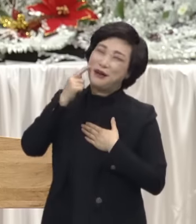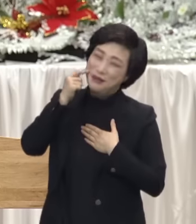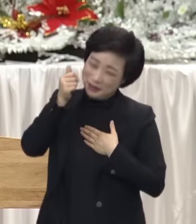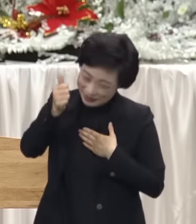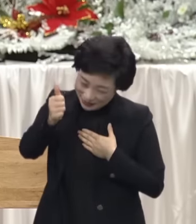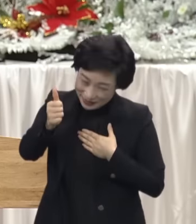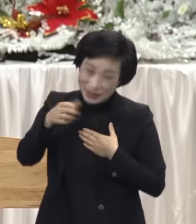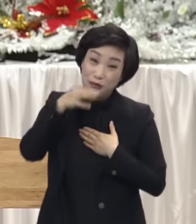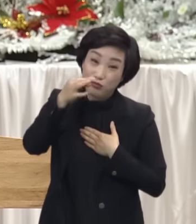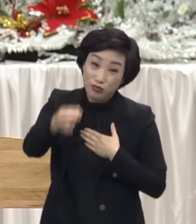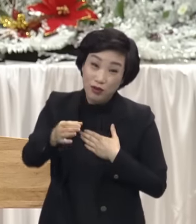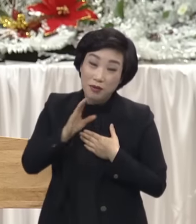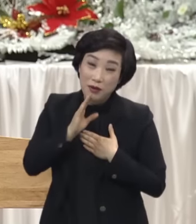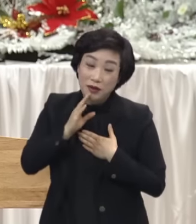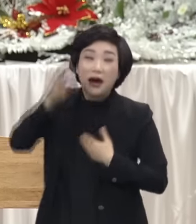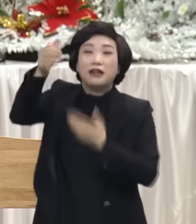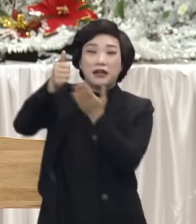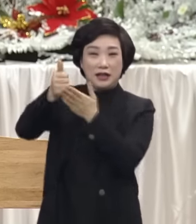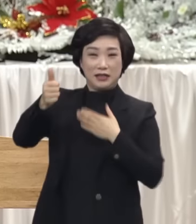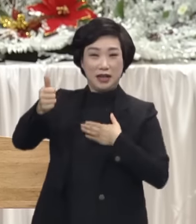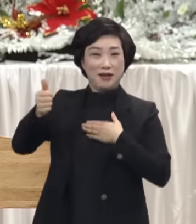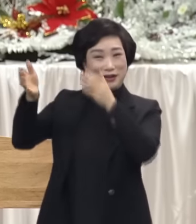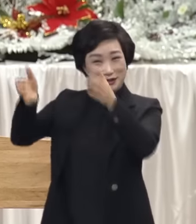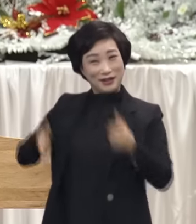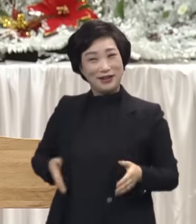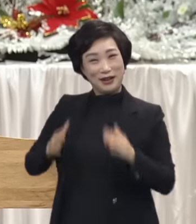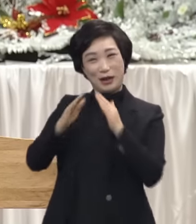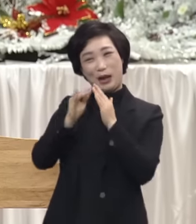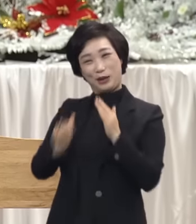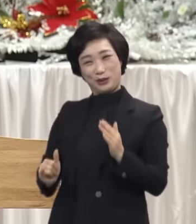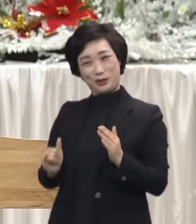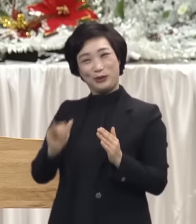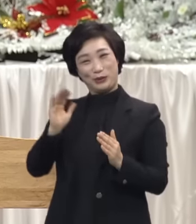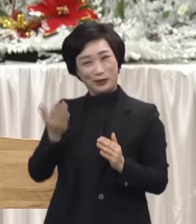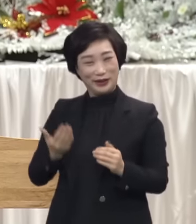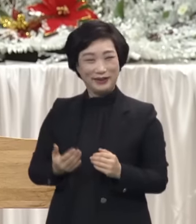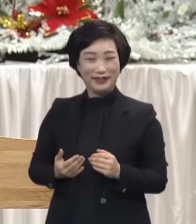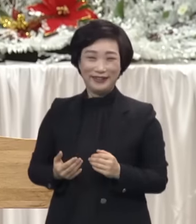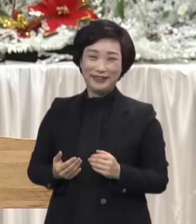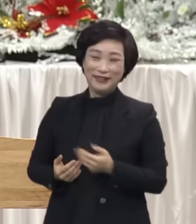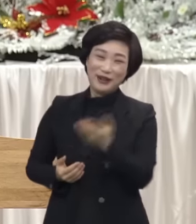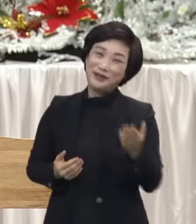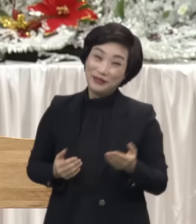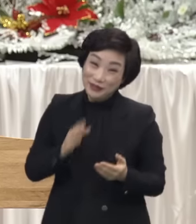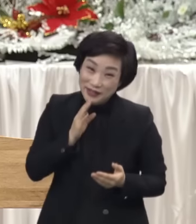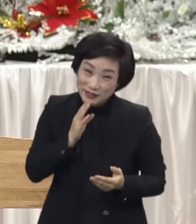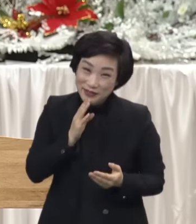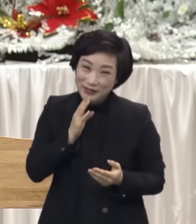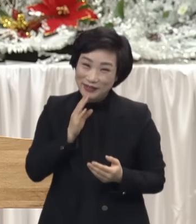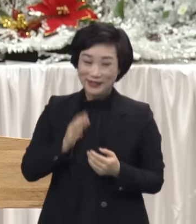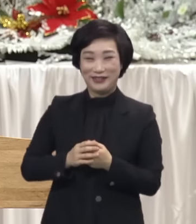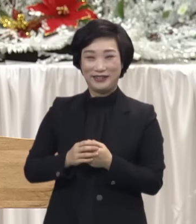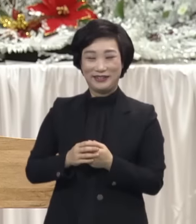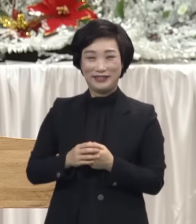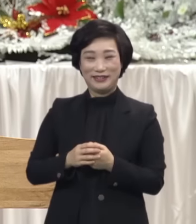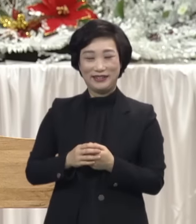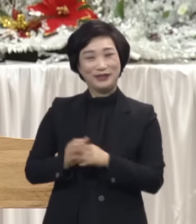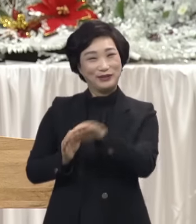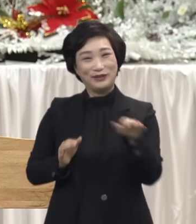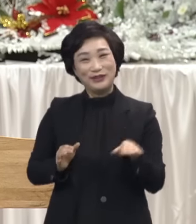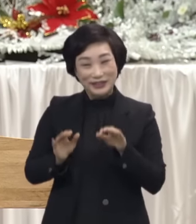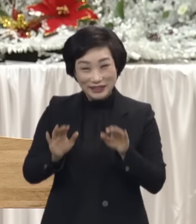불러 하나님과 나와 한 가족의 패밀리가 됐으니 멤버십이 됐으니 우리